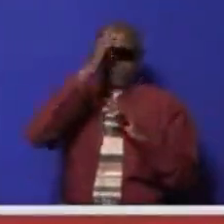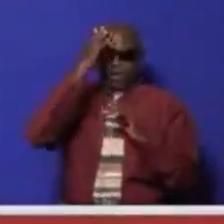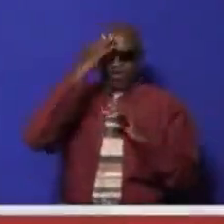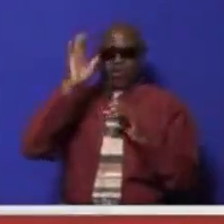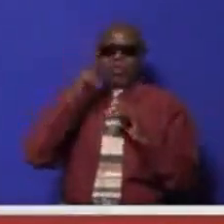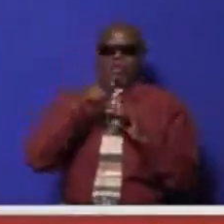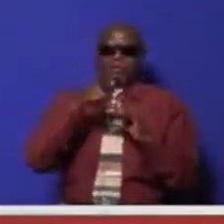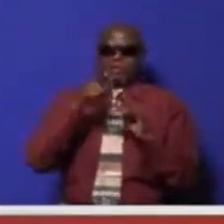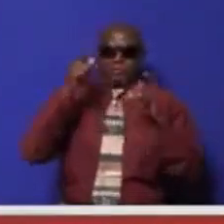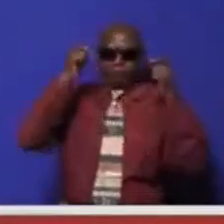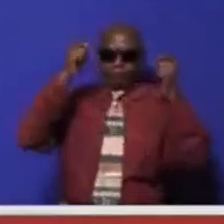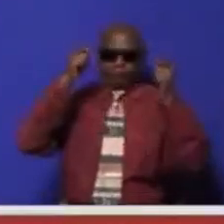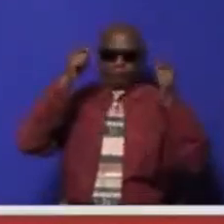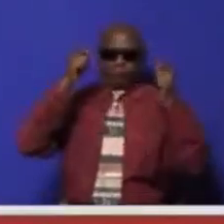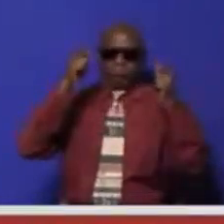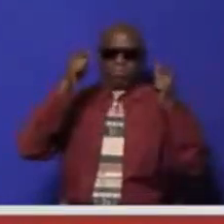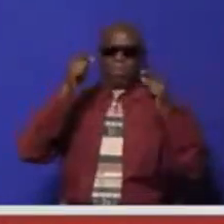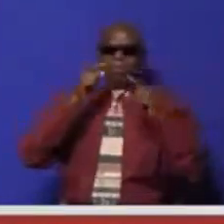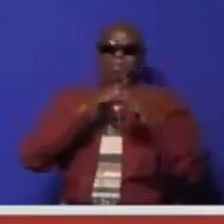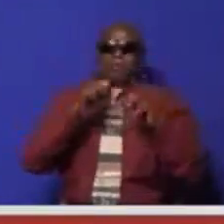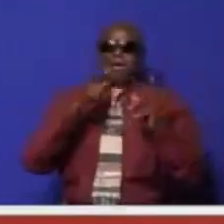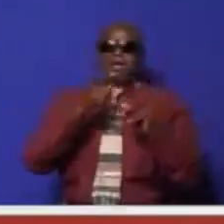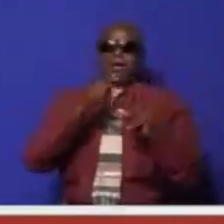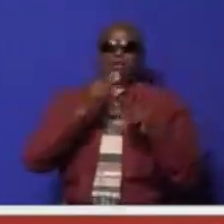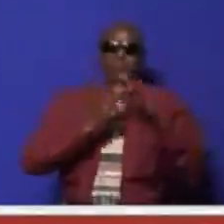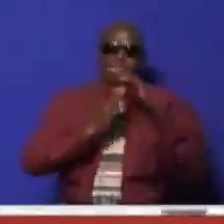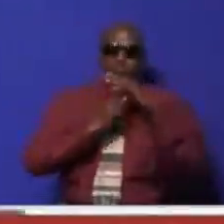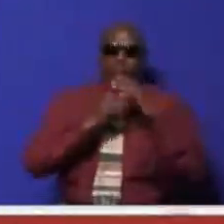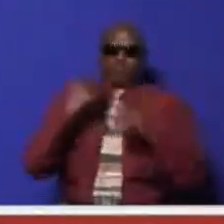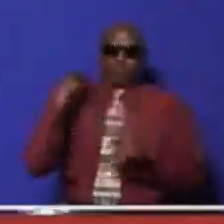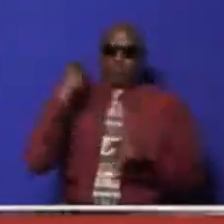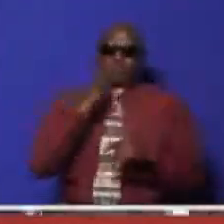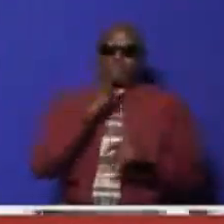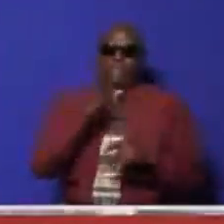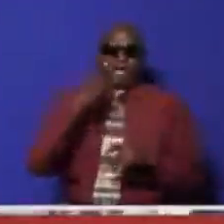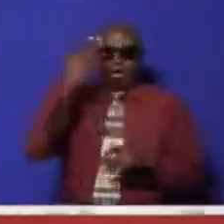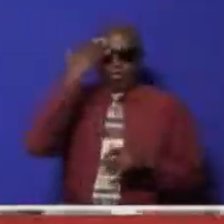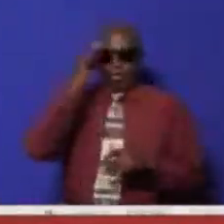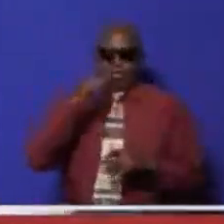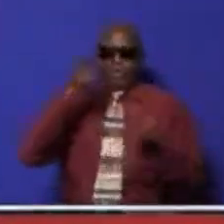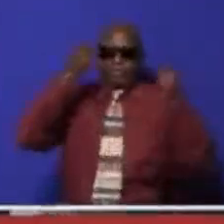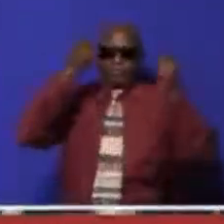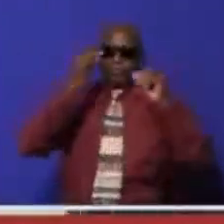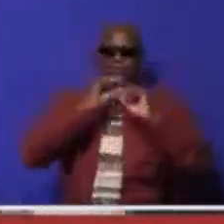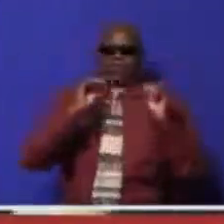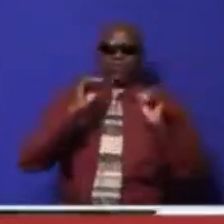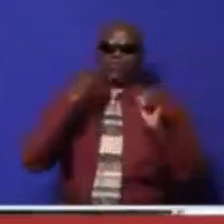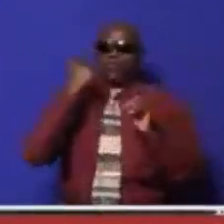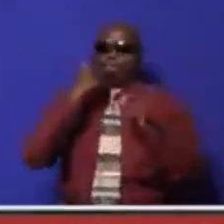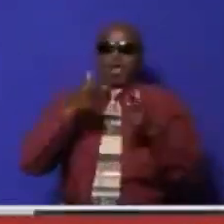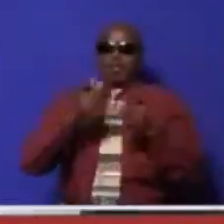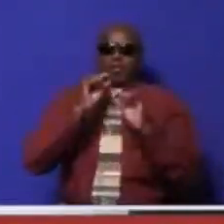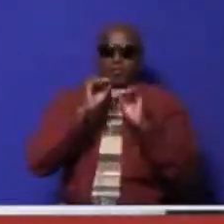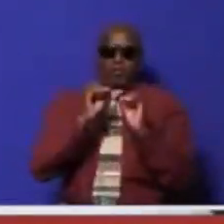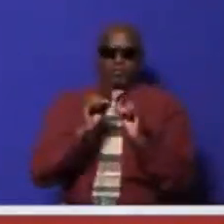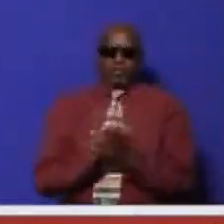Nairobi Adamson Bungei akatoa taarifa akisema kuwa polisi hawana ufahamu wa maandamano na hamna yeyote atakayeruhusiwa